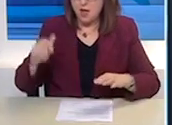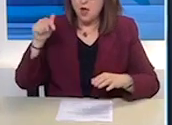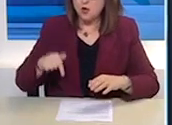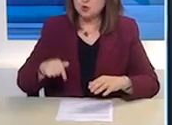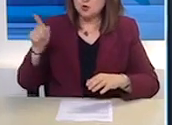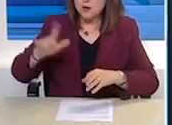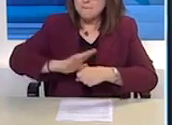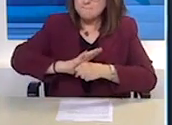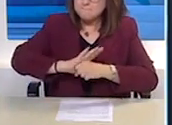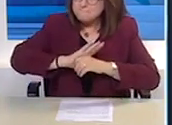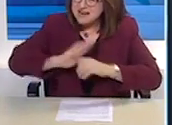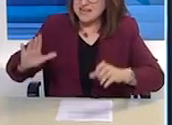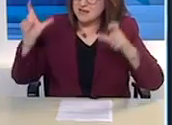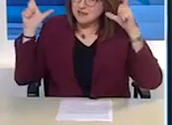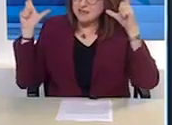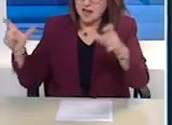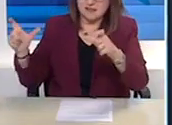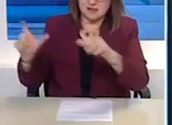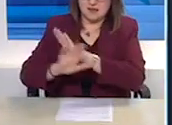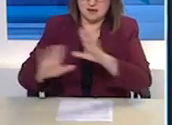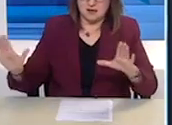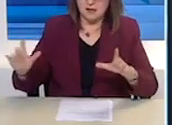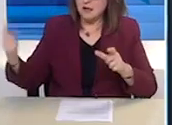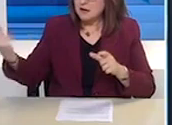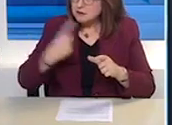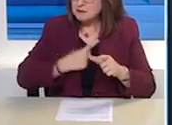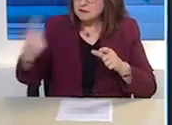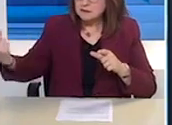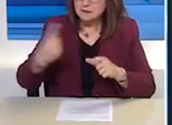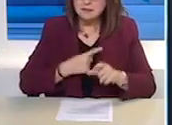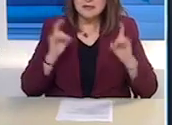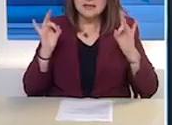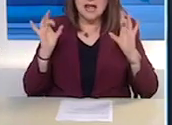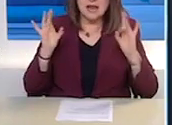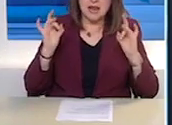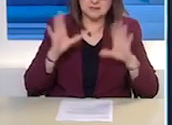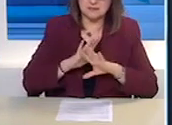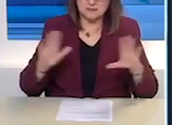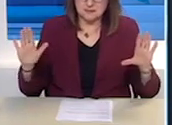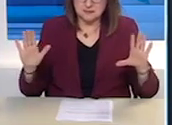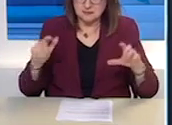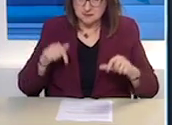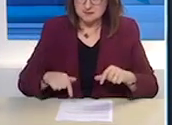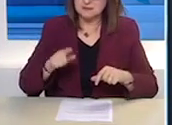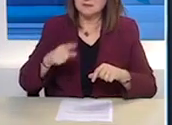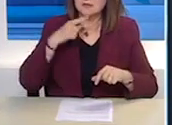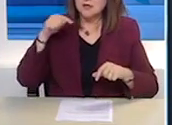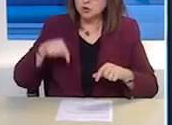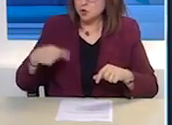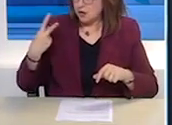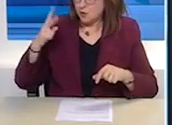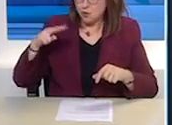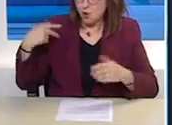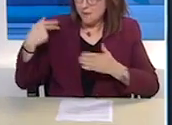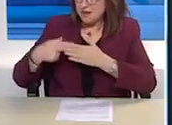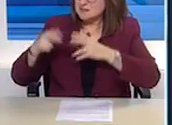υγειονομικό αποκλεισμό. Θυμίζω ότι τις τελευταίες δύο μέρες, ειδικό κλιμάκιο του ΕΟΔΗ πραγματοποιεί ιχνηλάτηση